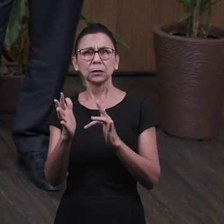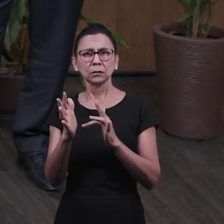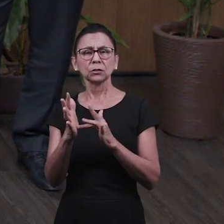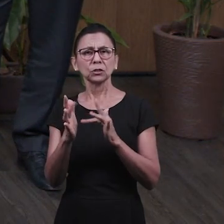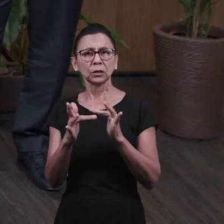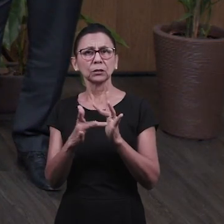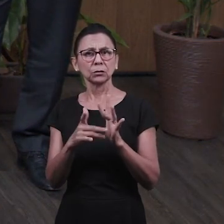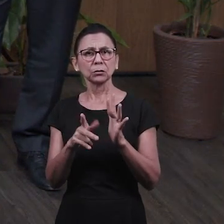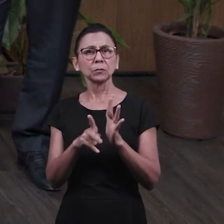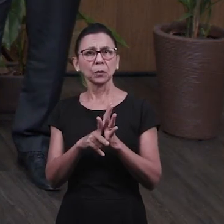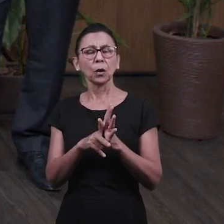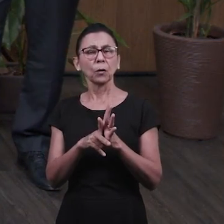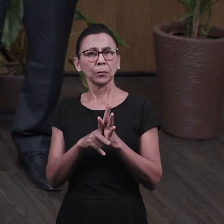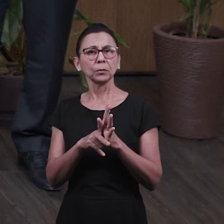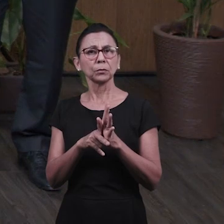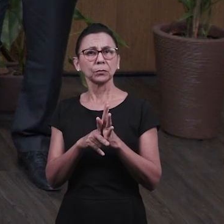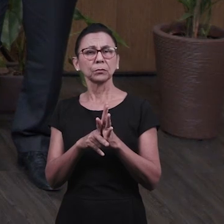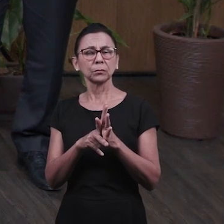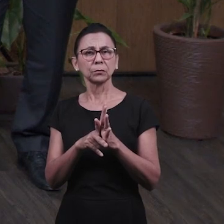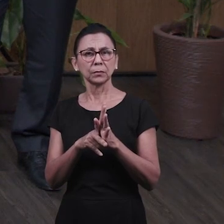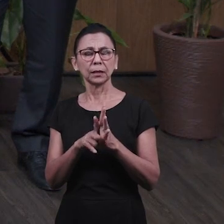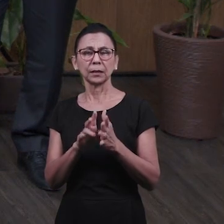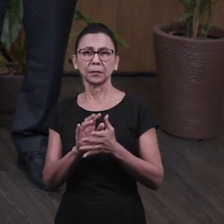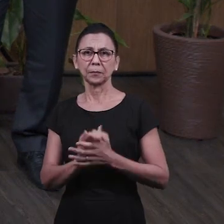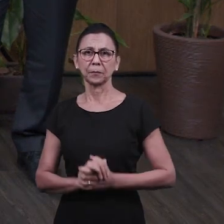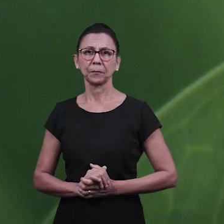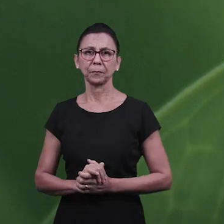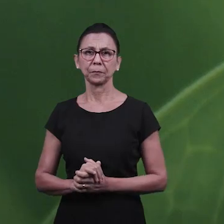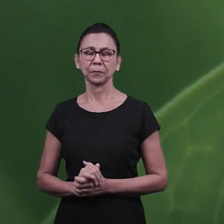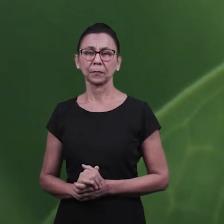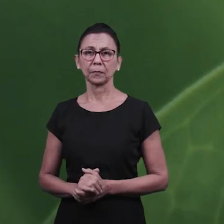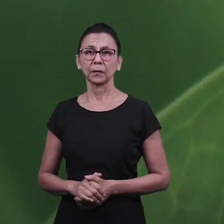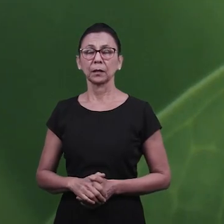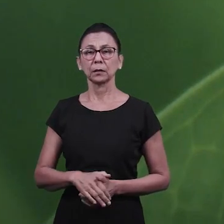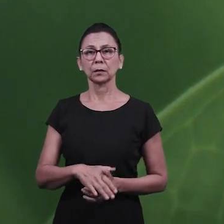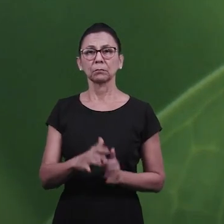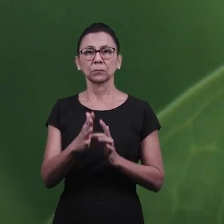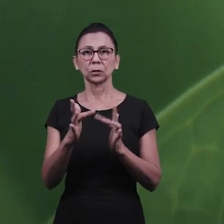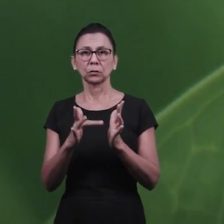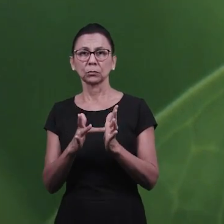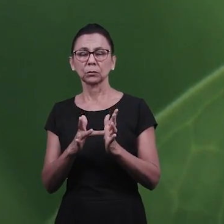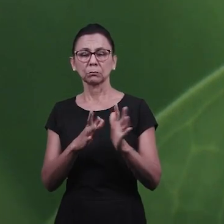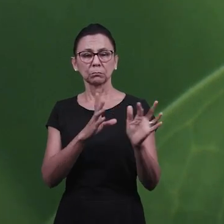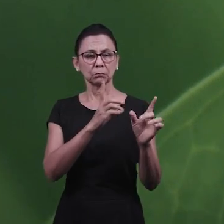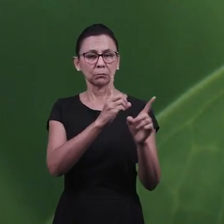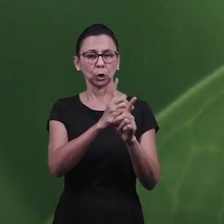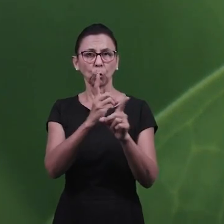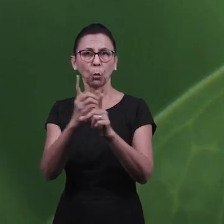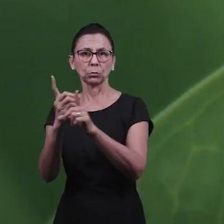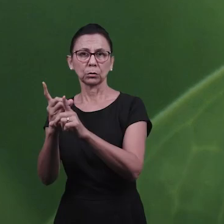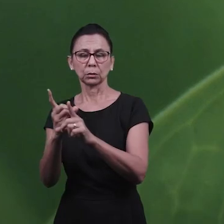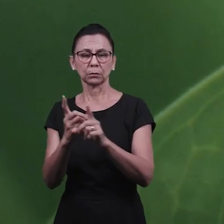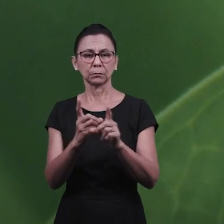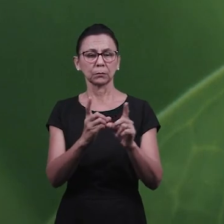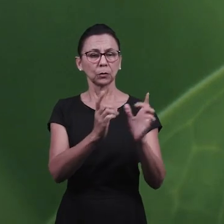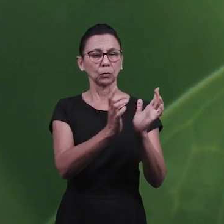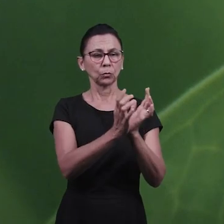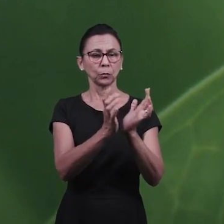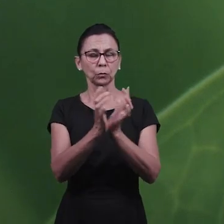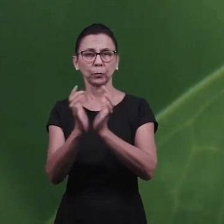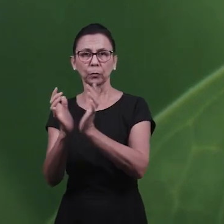Seigneur Jésus. Des enseignements qui sont donnés à travers les rencontres avec des